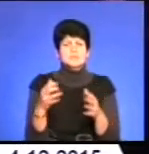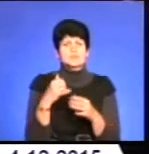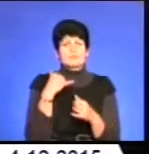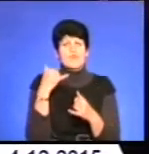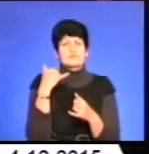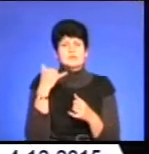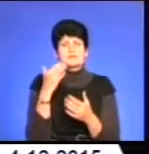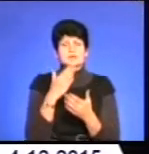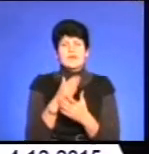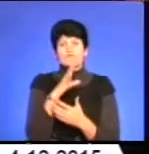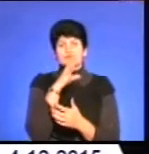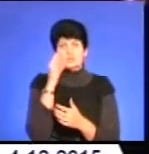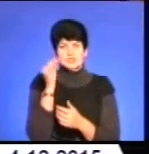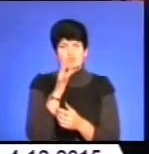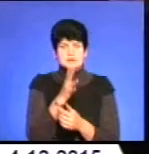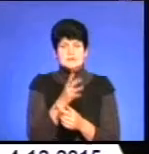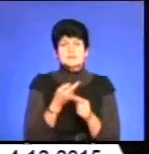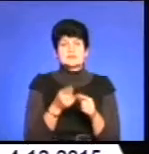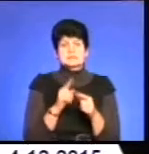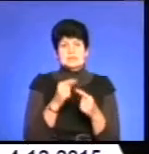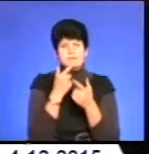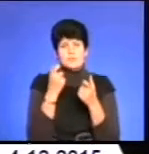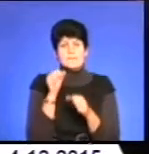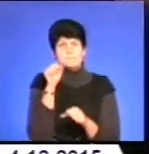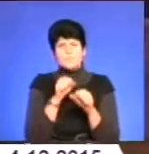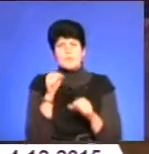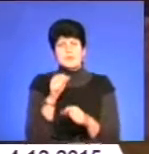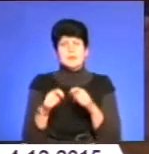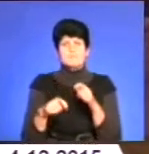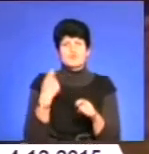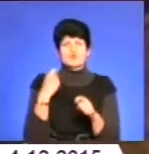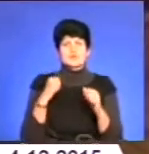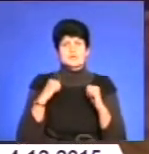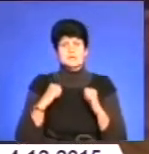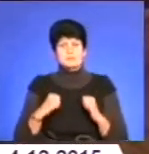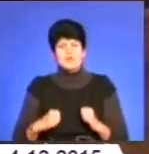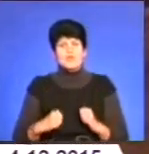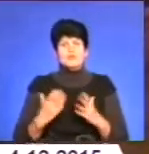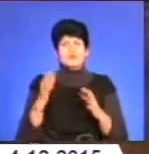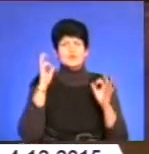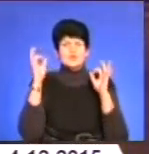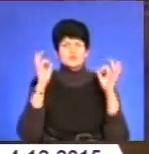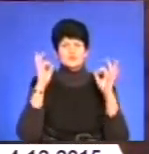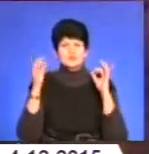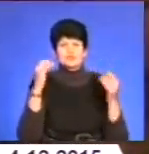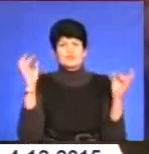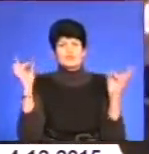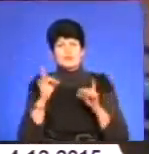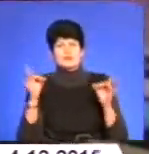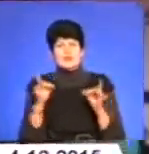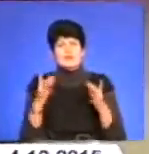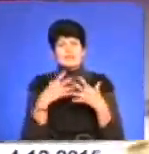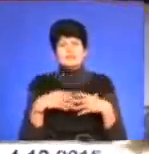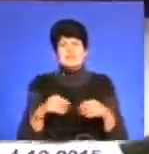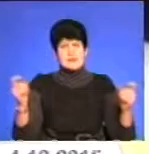надходить у нічний час. В основному це інформація про бійки, про порушення громадського спокою, шуми від розважальних закладів та сімейні